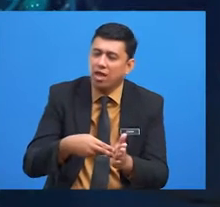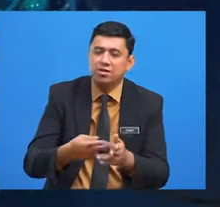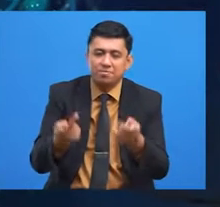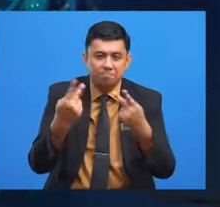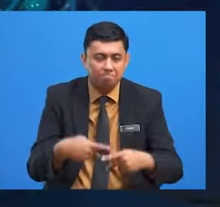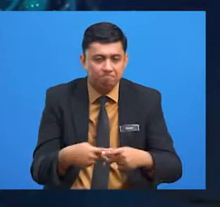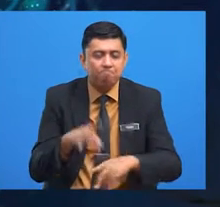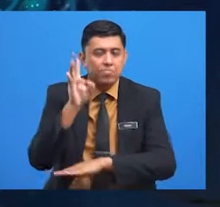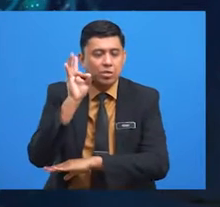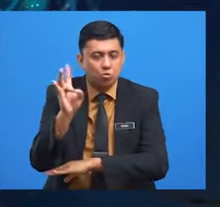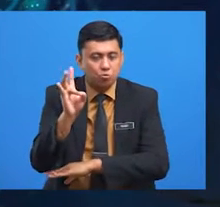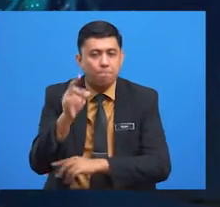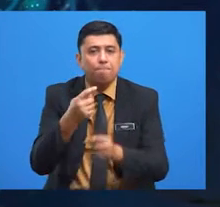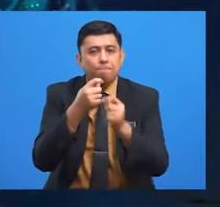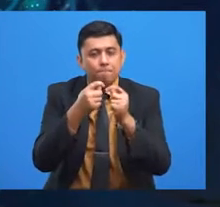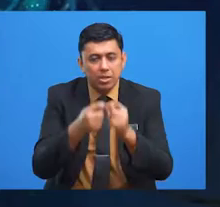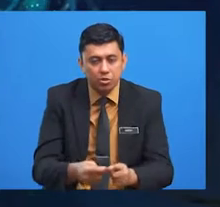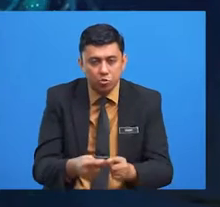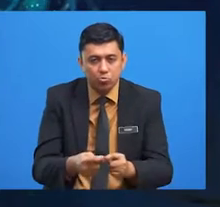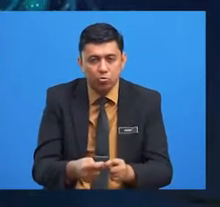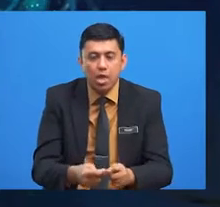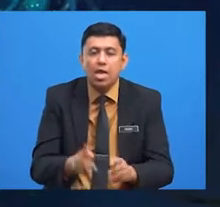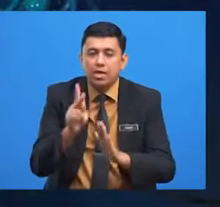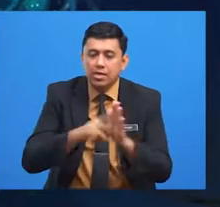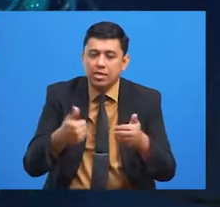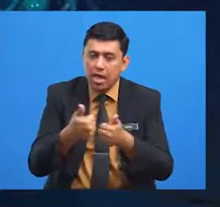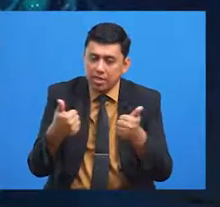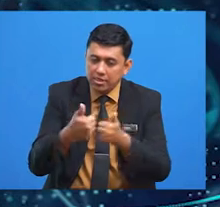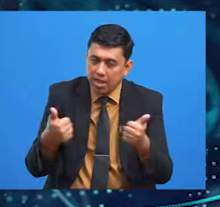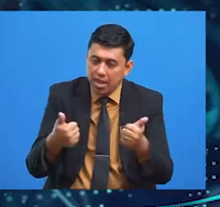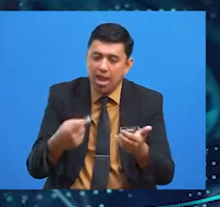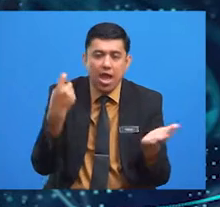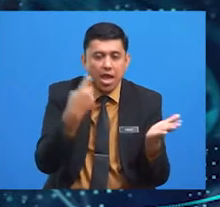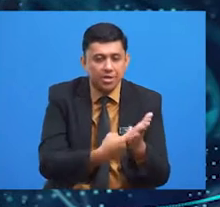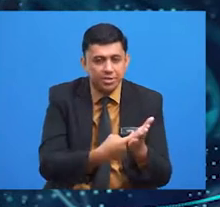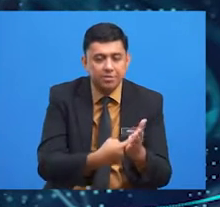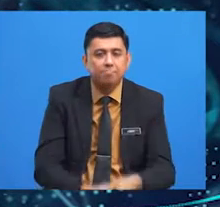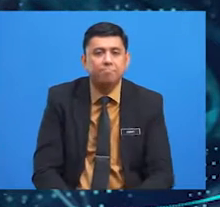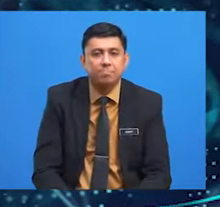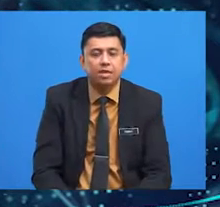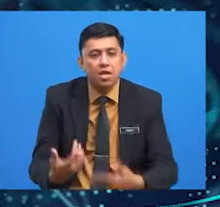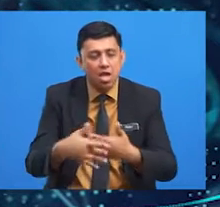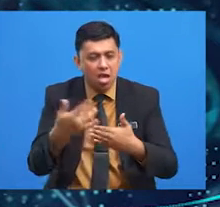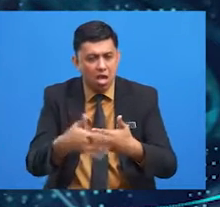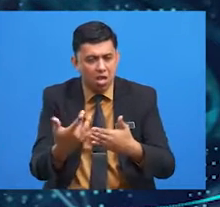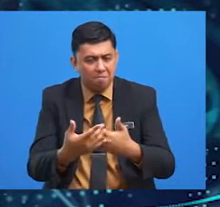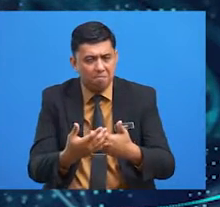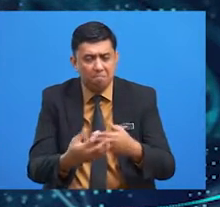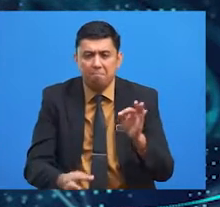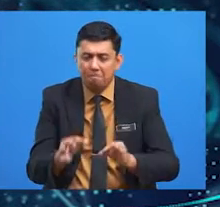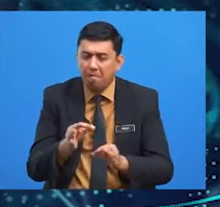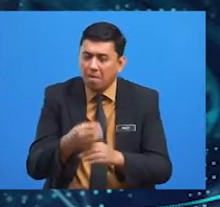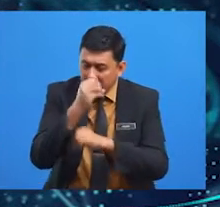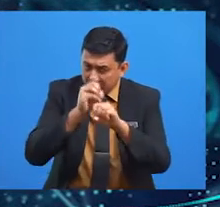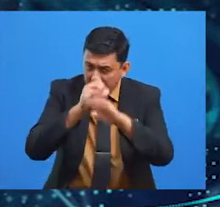kembali. Terdapat 7 penentu keanjalan harga permintaan. Pada awal pembelajaran, saya telah